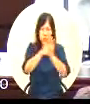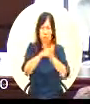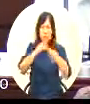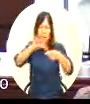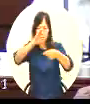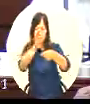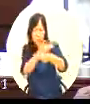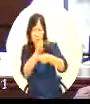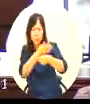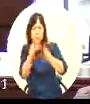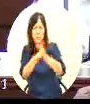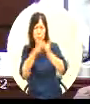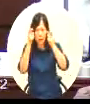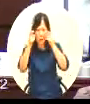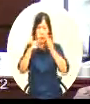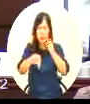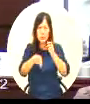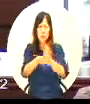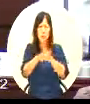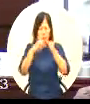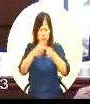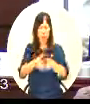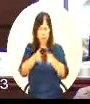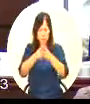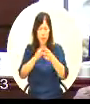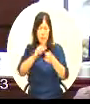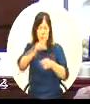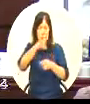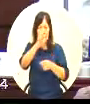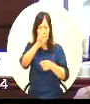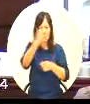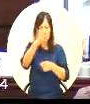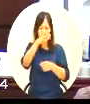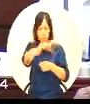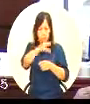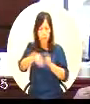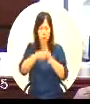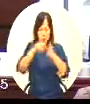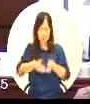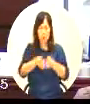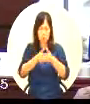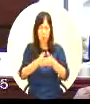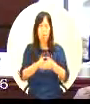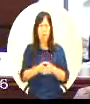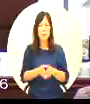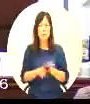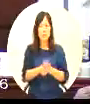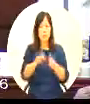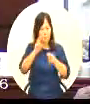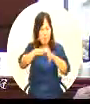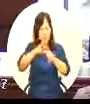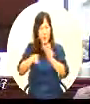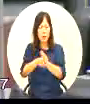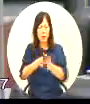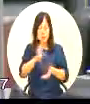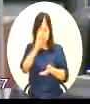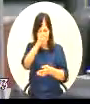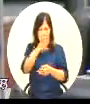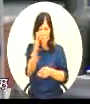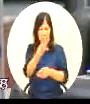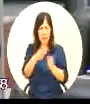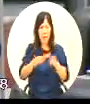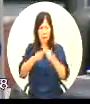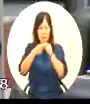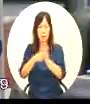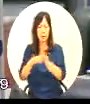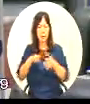的部分，这都是我们要设置这116站的重点。 好，谢谢局长。那您请坐，我提醒你两点。第一点，其实